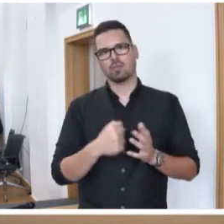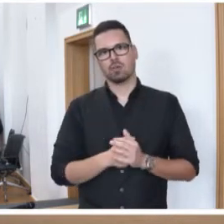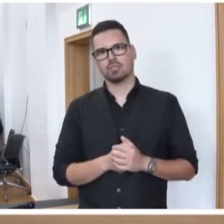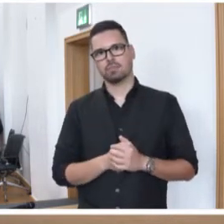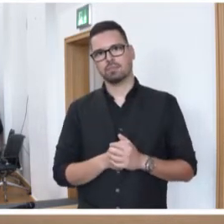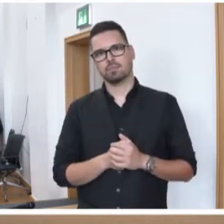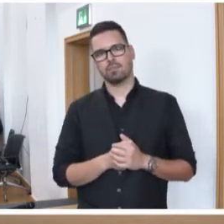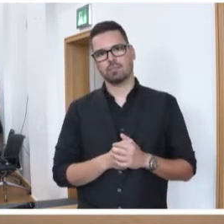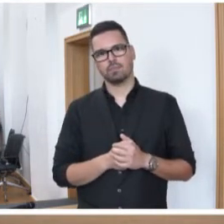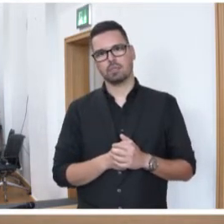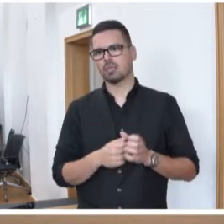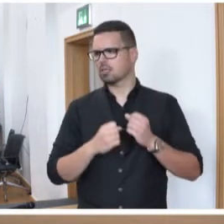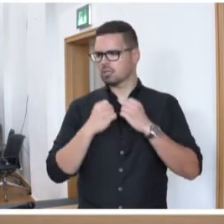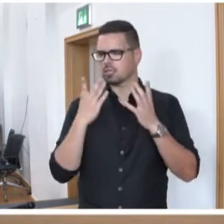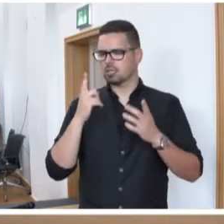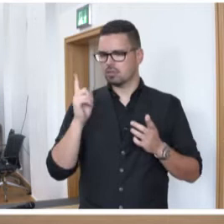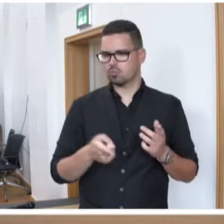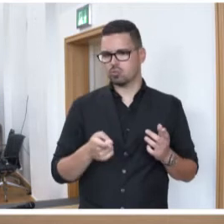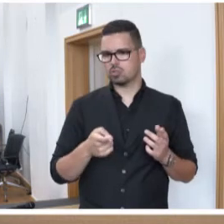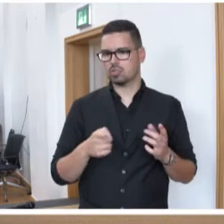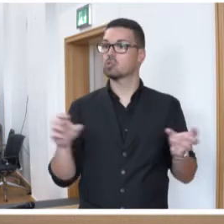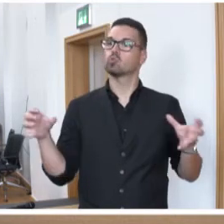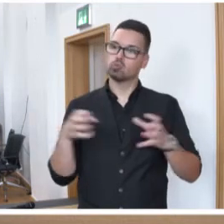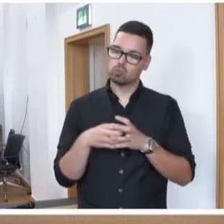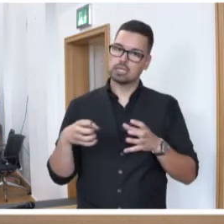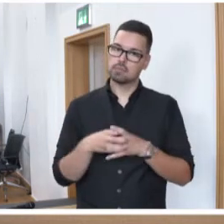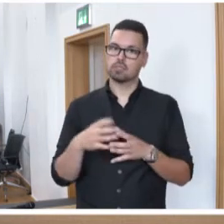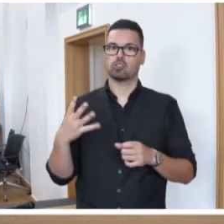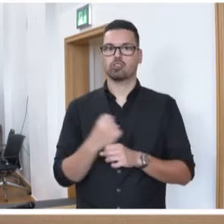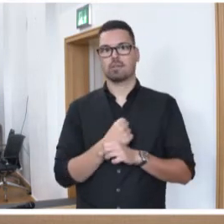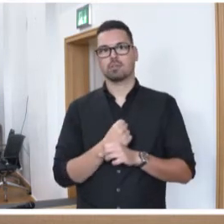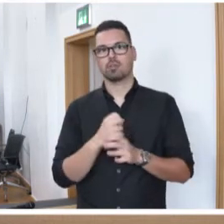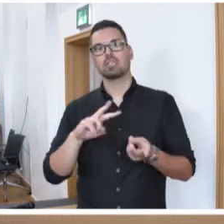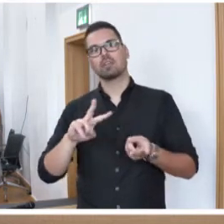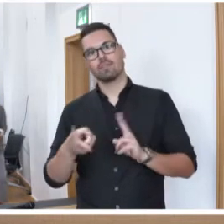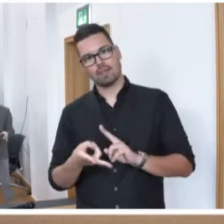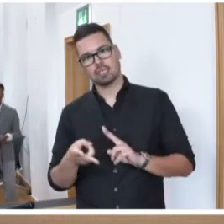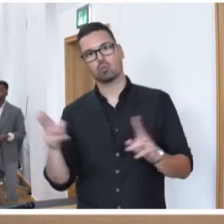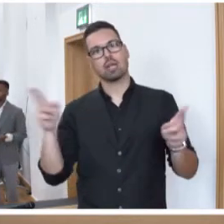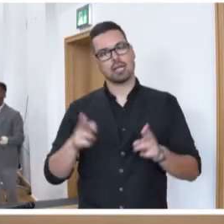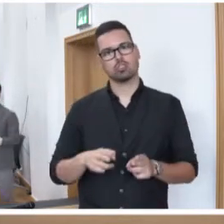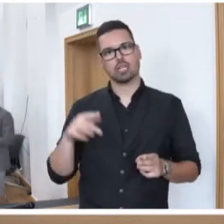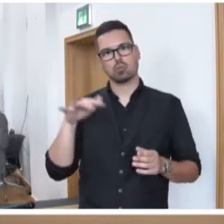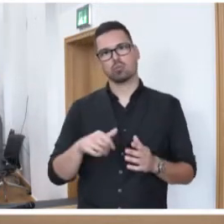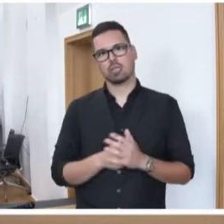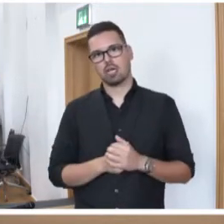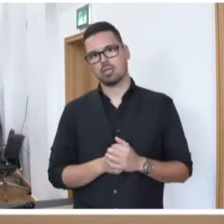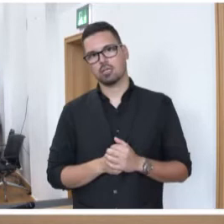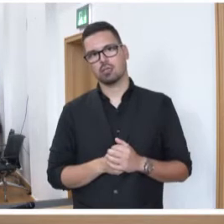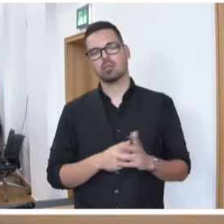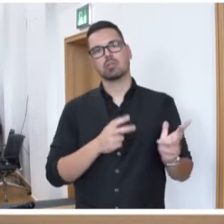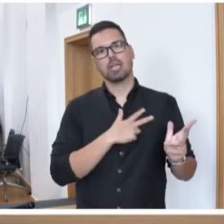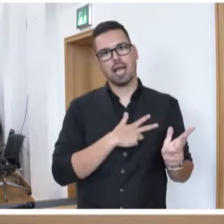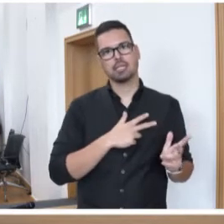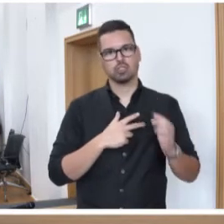nicht. Klar muss sein, dass wir das nur zusammen schaffen und dass es Veränderungen und Einschränkungen geben wird. Und um ehrlich zu